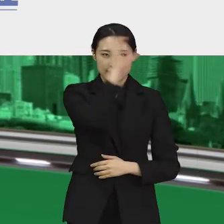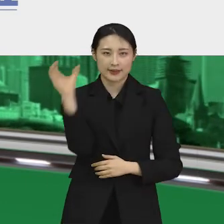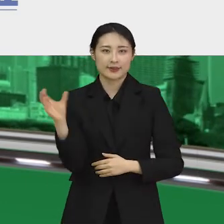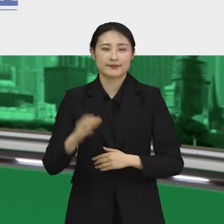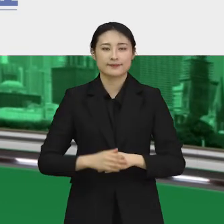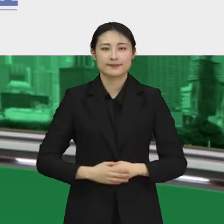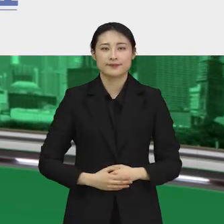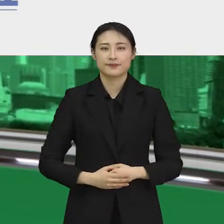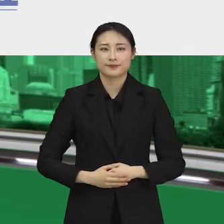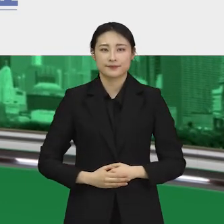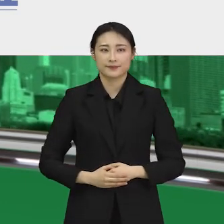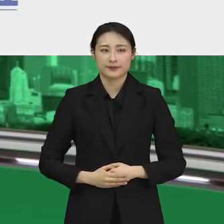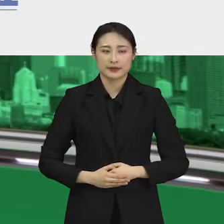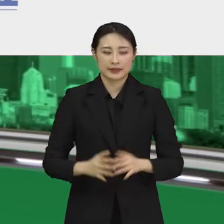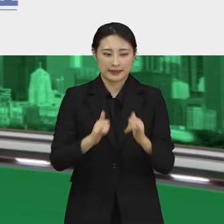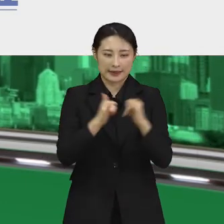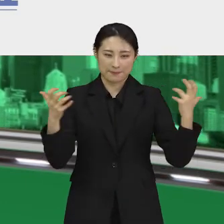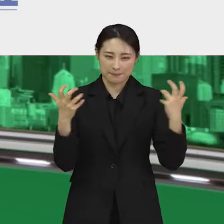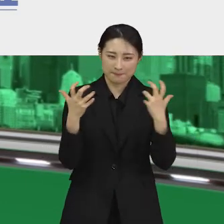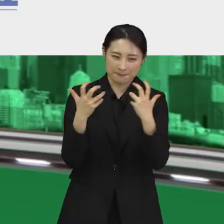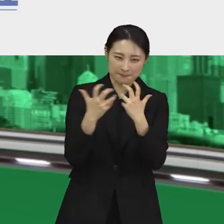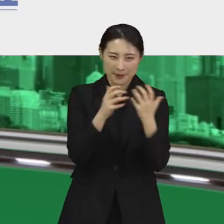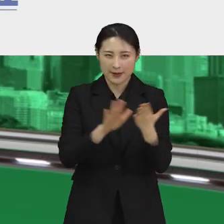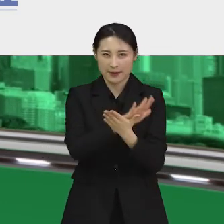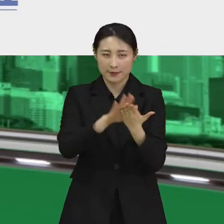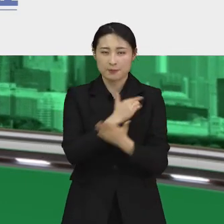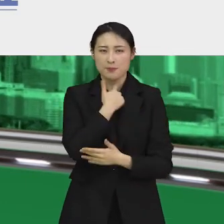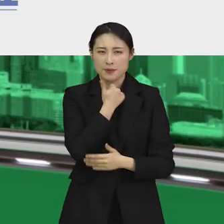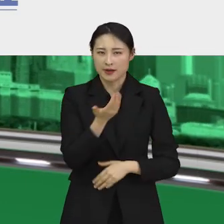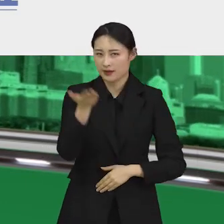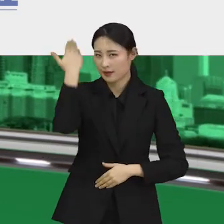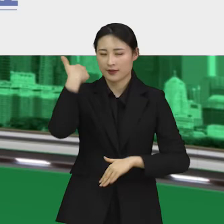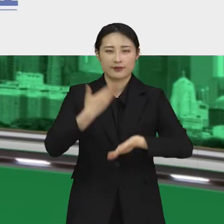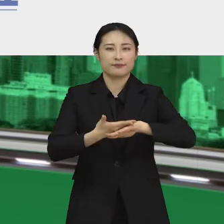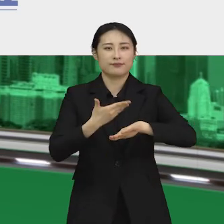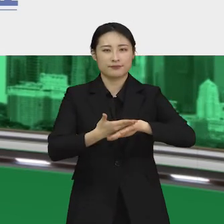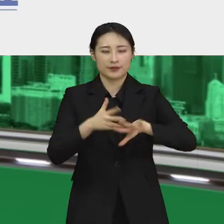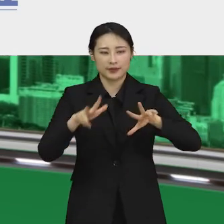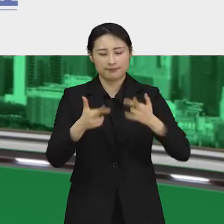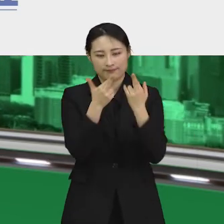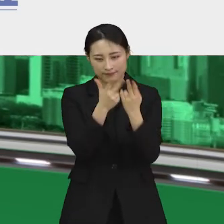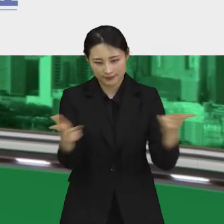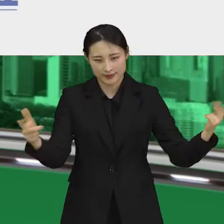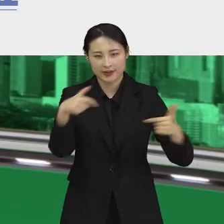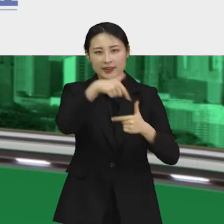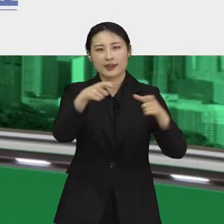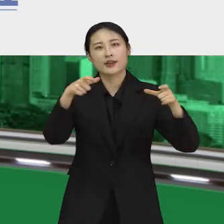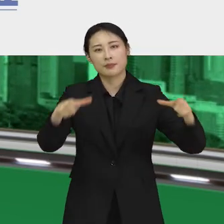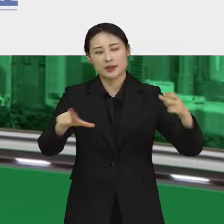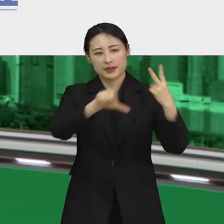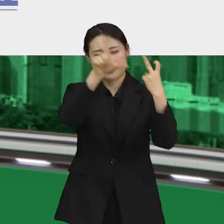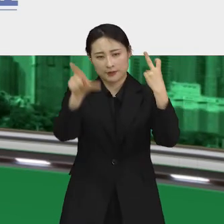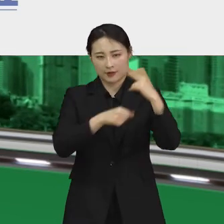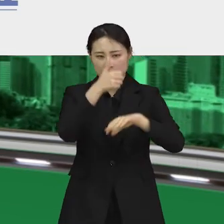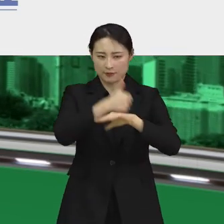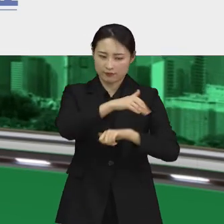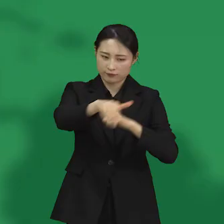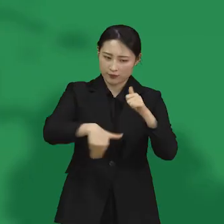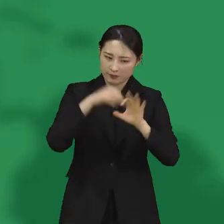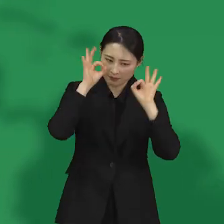성탄절입니다. 사람들로 가득했던 과거와 달리 평균 강남의 연말 풍경은 낯설기만